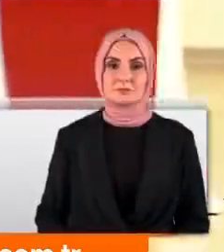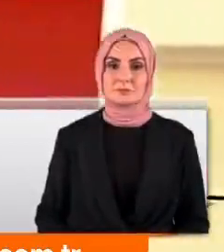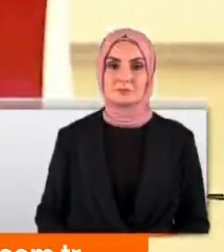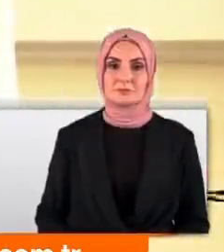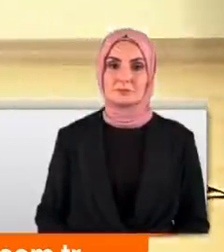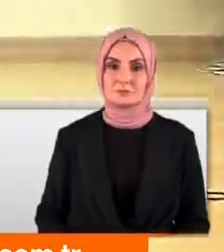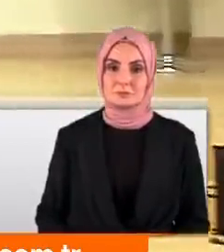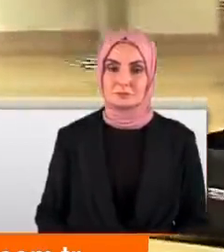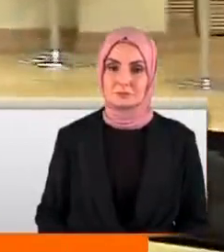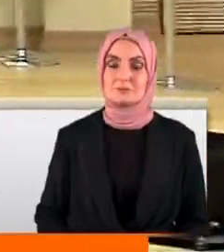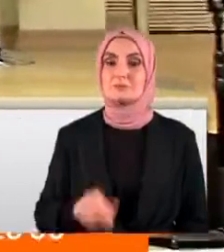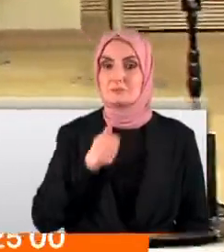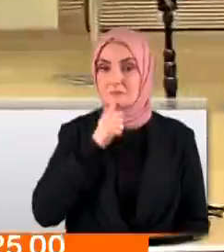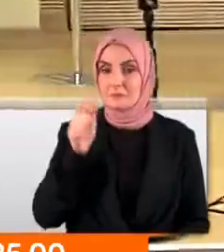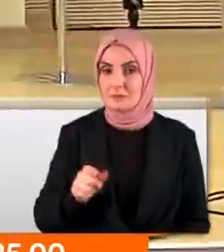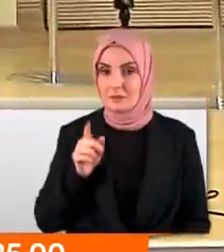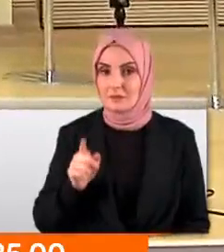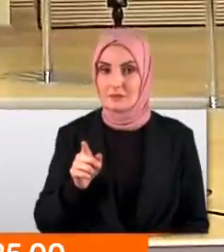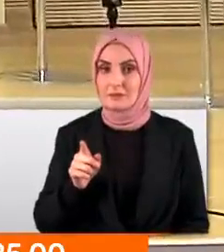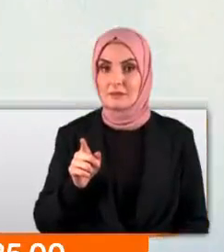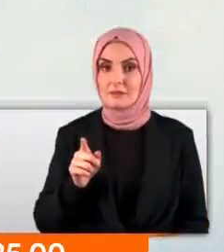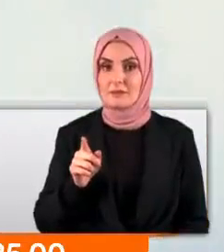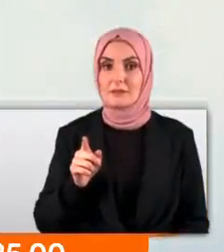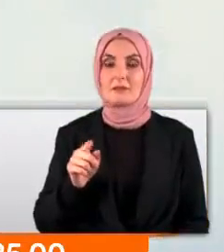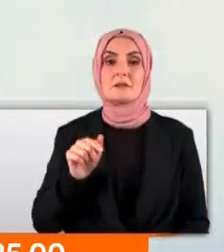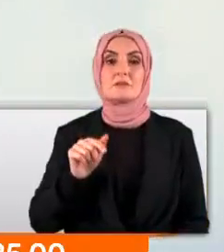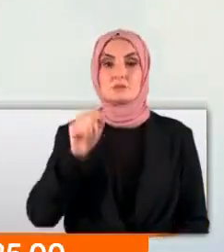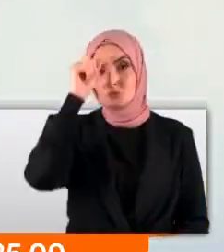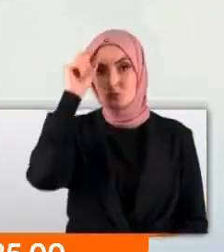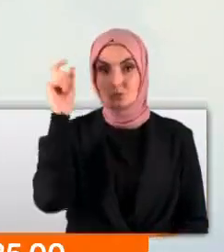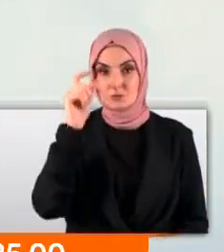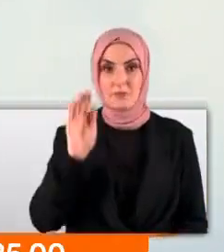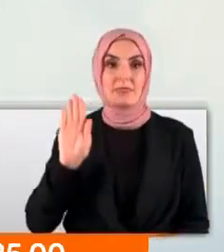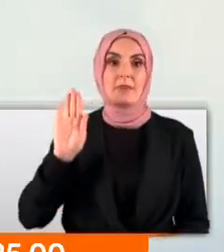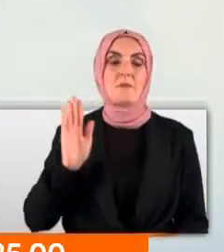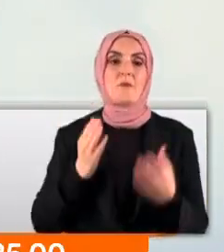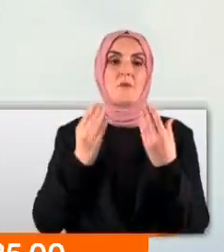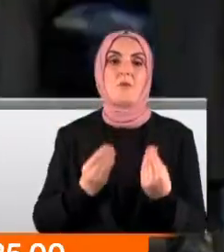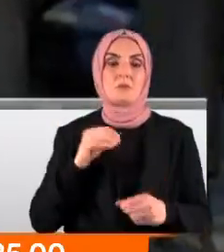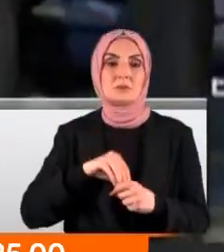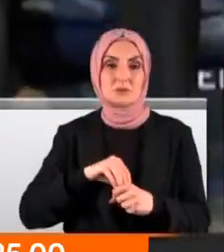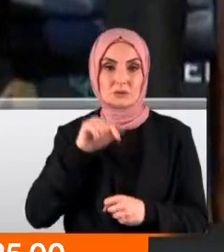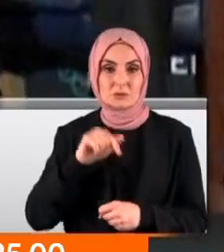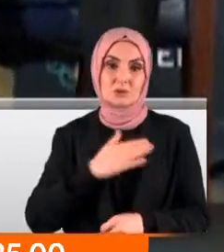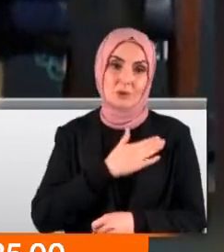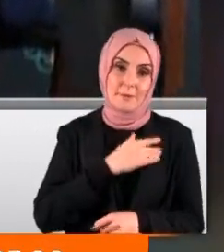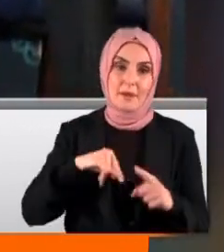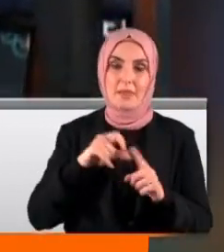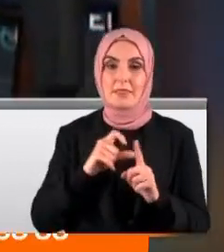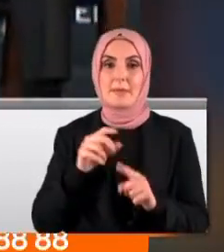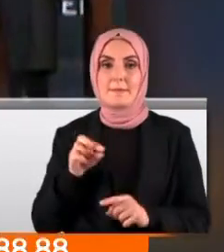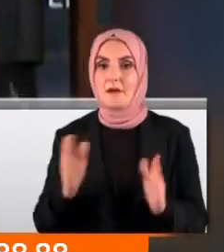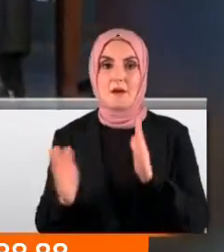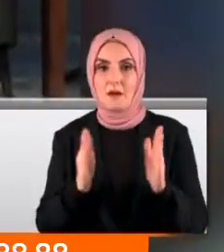çeviköz ülkeyi demokratikleştirme konusunda HDP ile CHP arasında ortak bir nokta olduğu Son derece açık